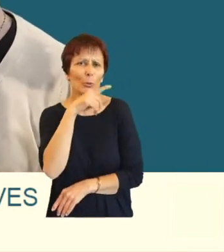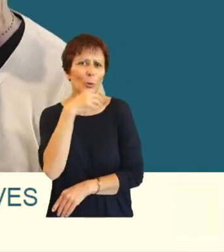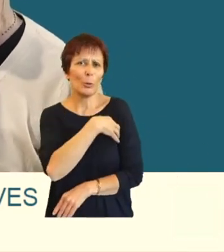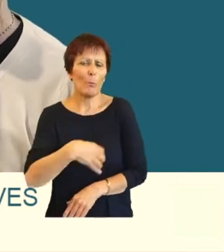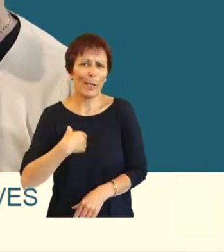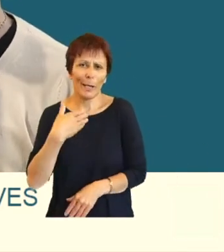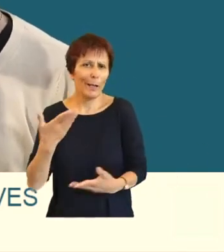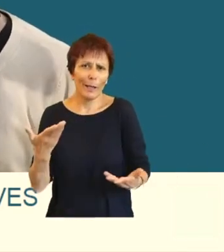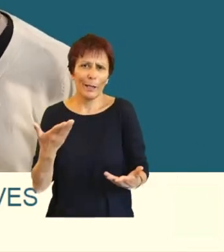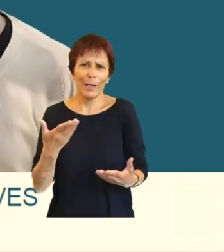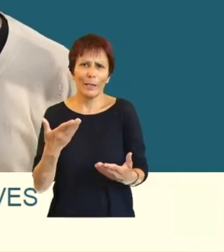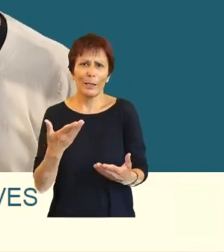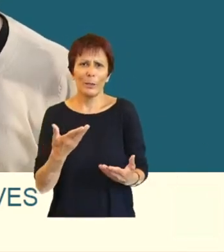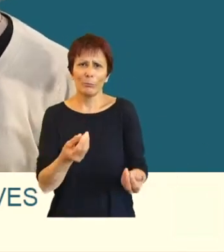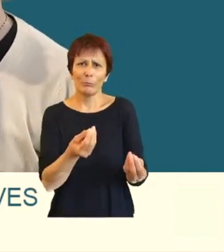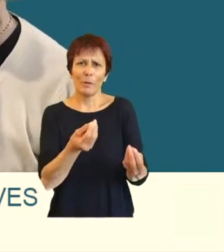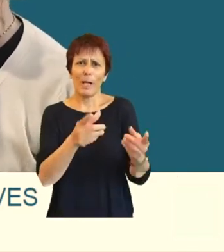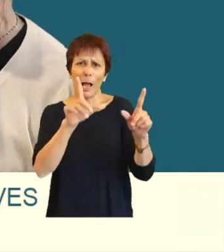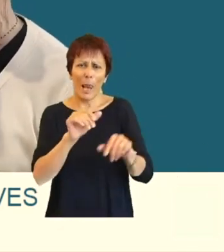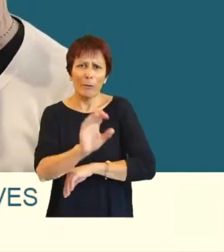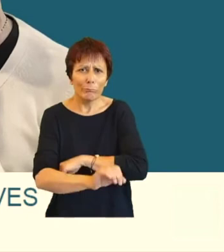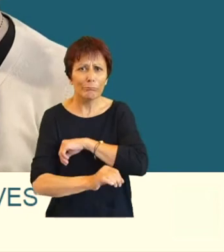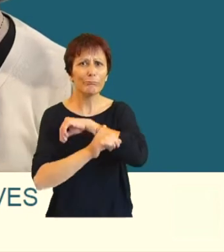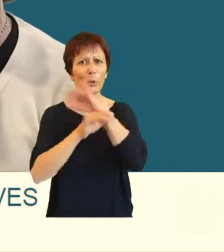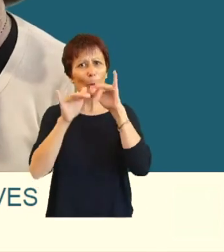et vous nous avez largement soutenus, en tout cas